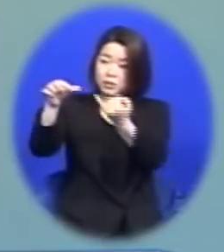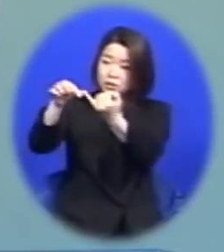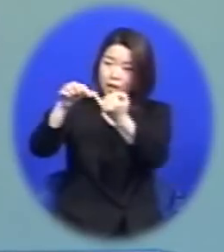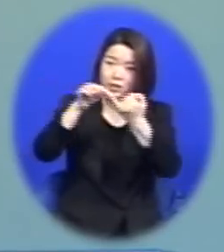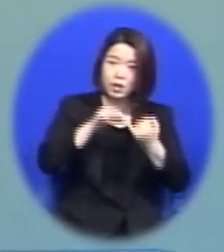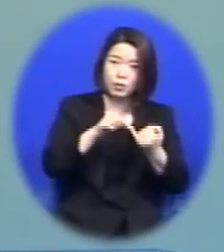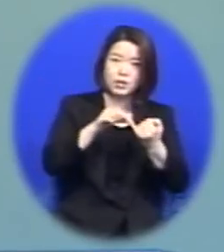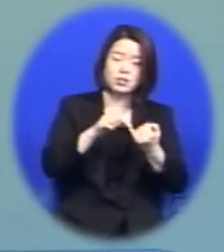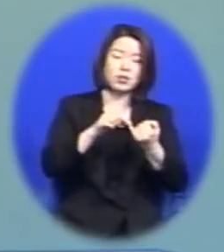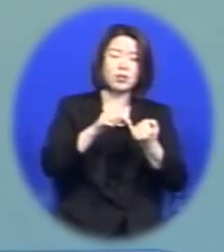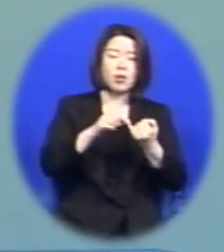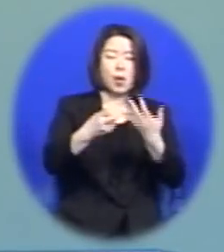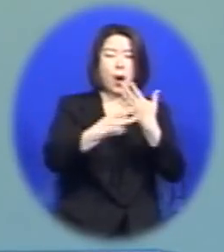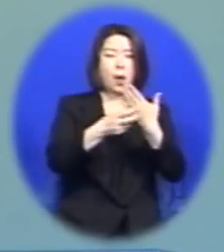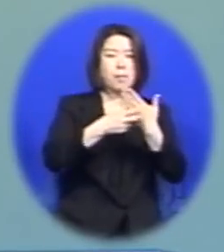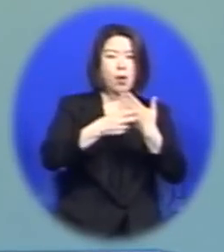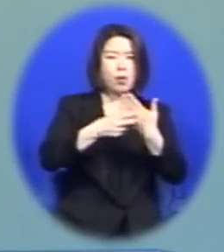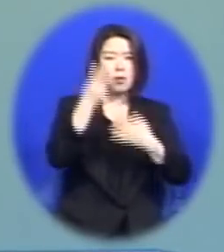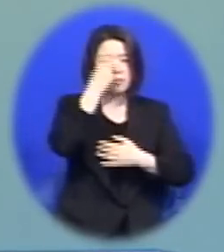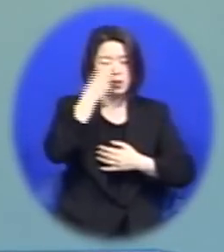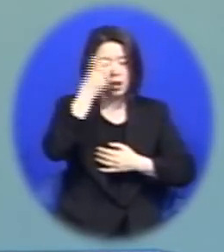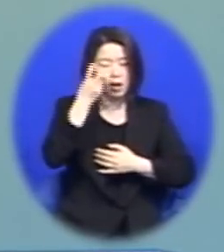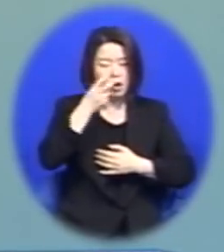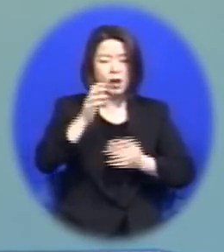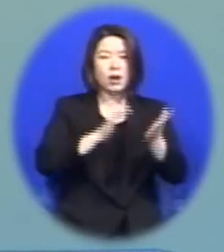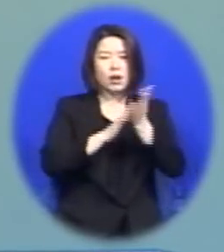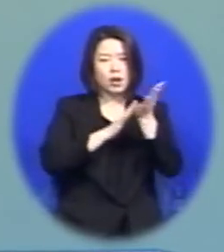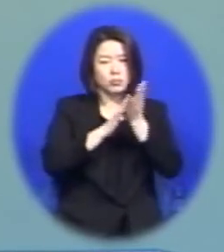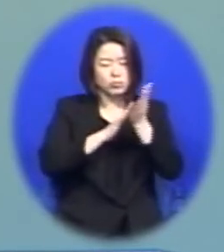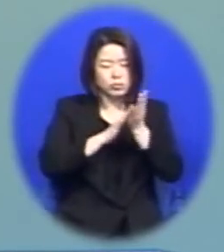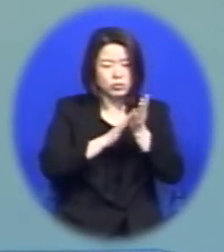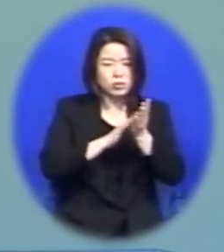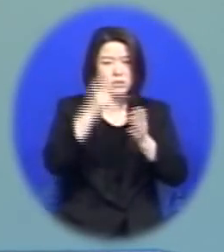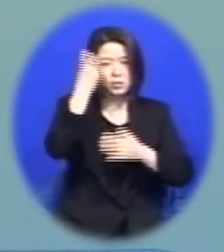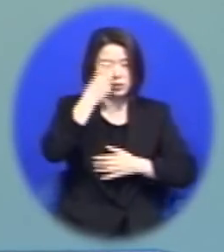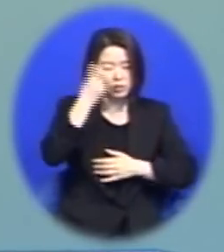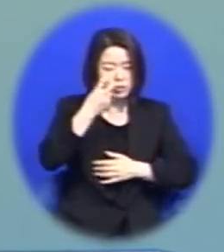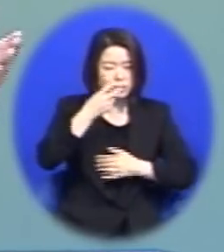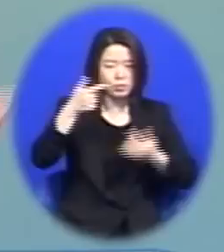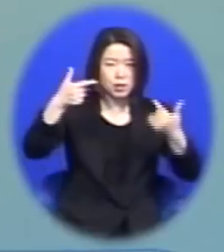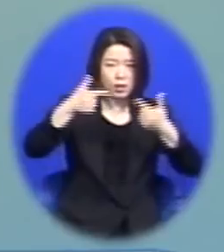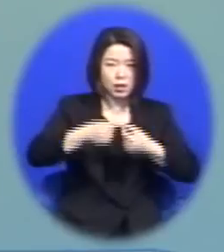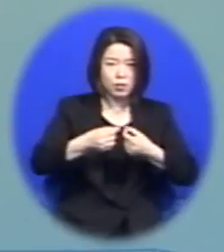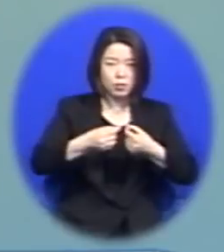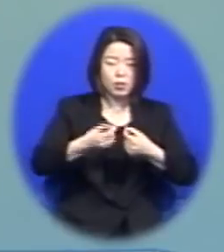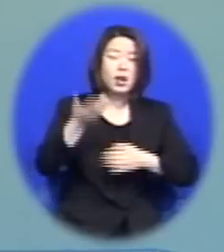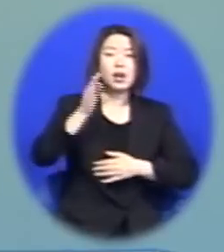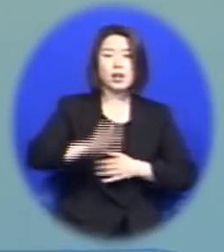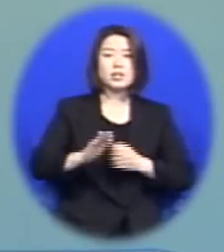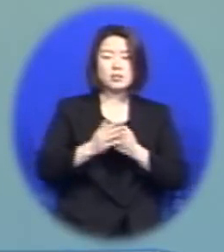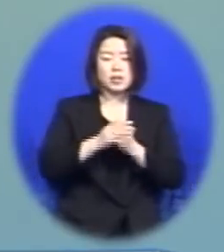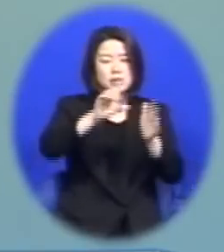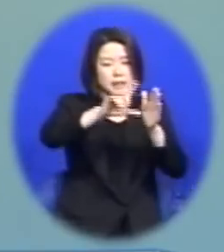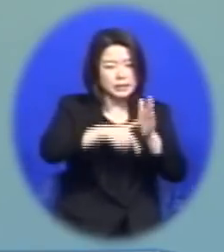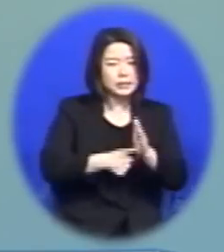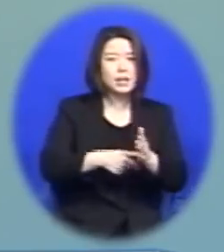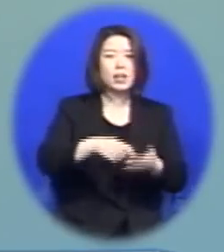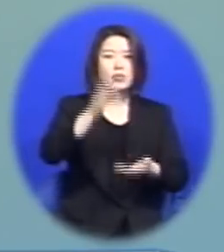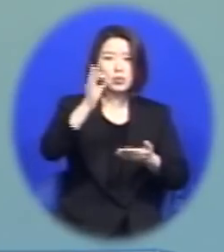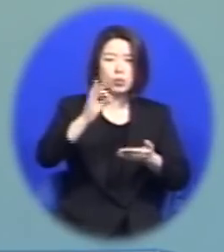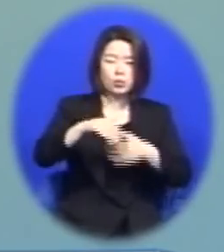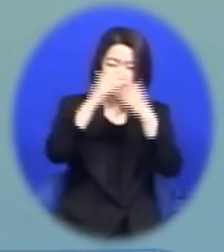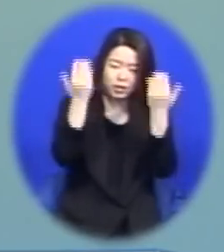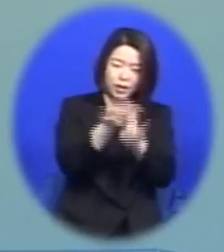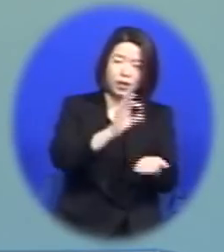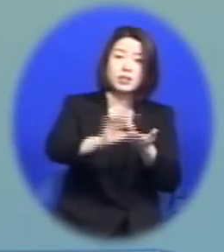딸이 치유되기를 옆에서 돕는 과정에서 그는 시간과 물질을 한없이 있습니다 시간이